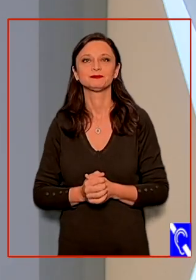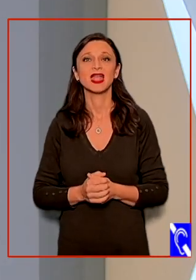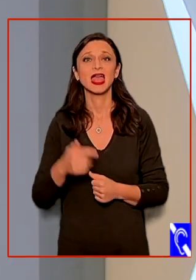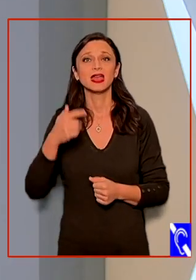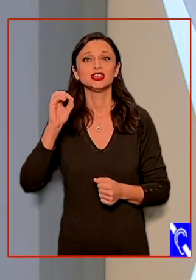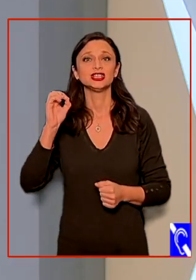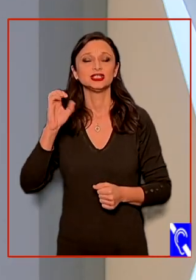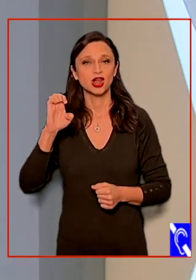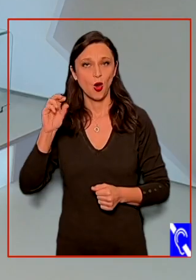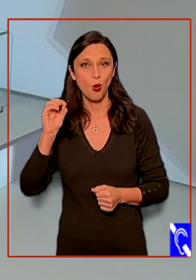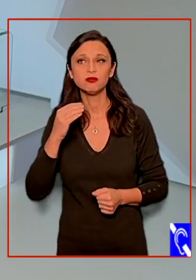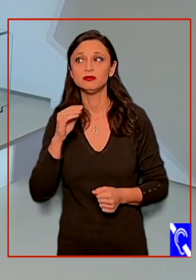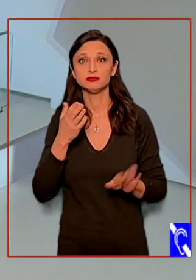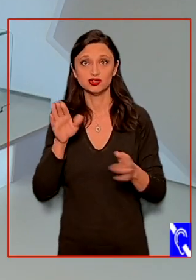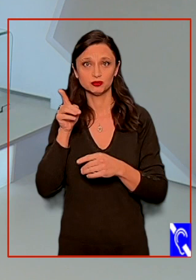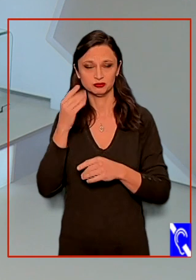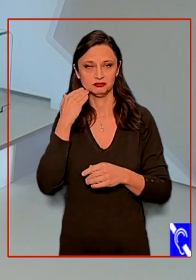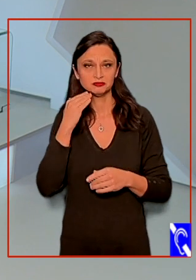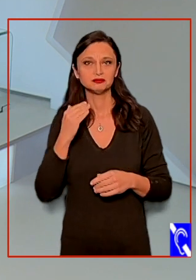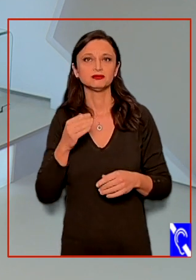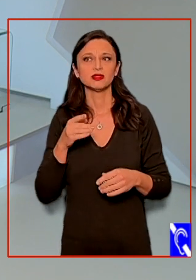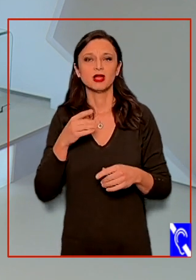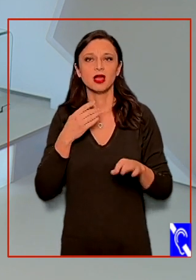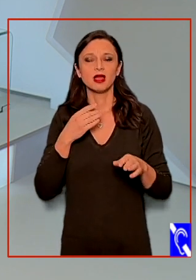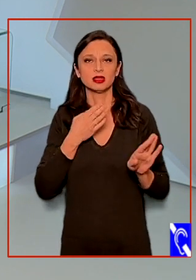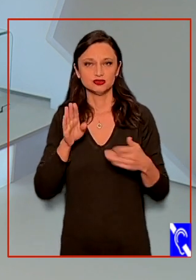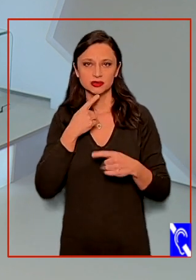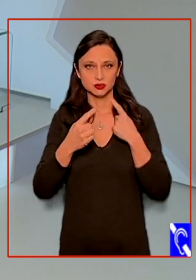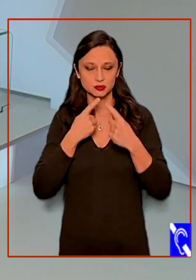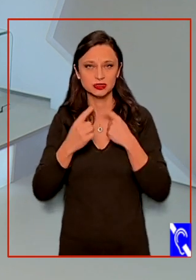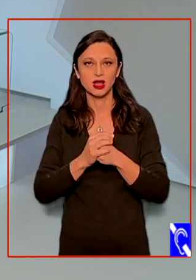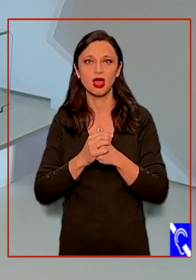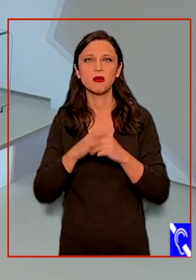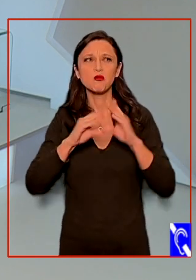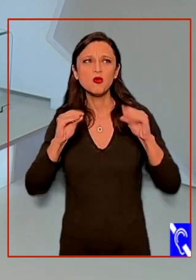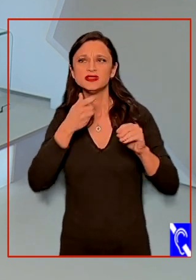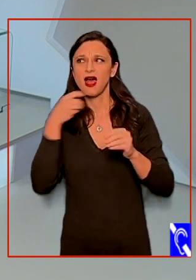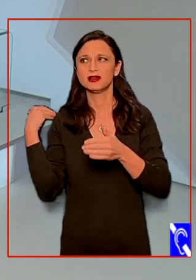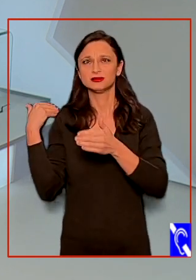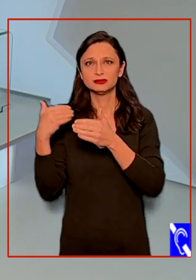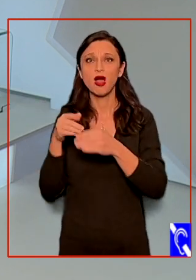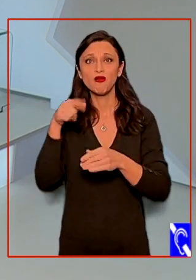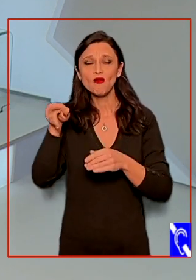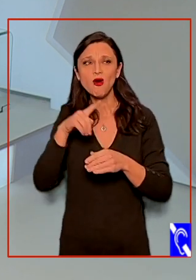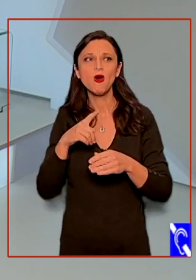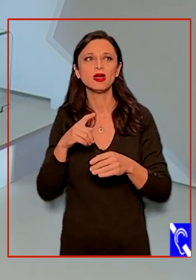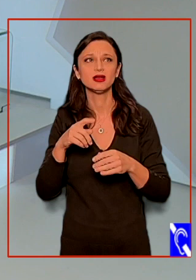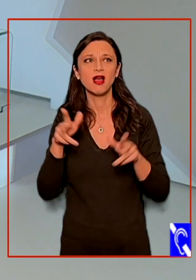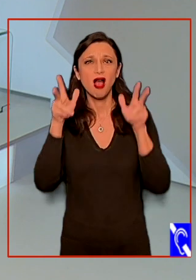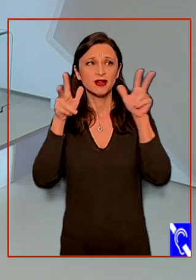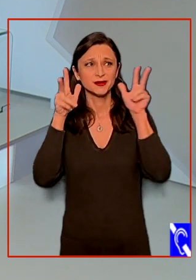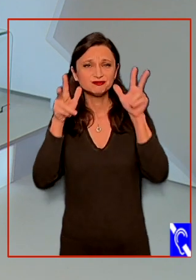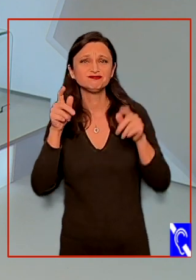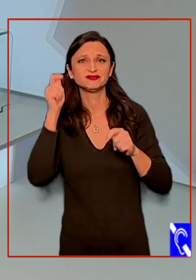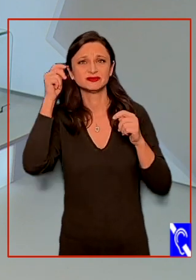tine această discuție, pentru că sunt deja ani buni de zile în care trageți semnal de alarmă după semnal de alarmă în ceea ce